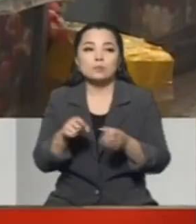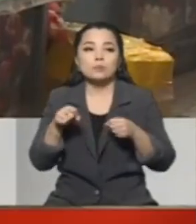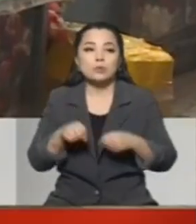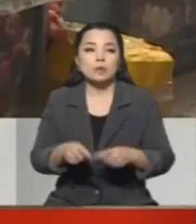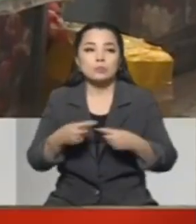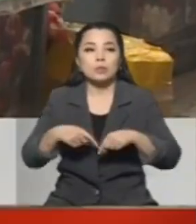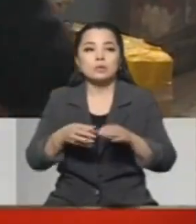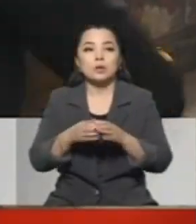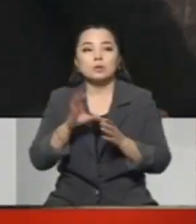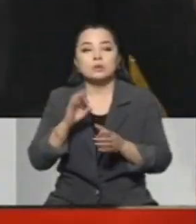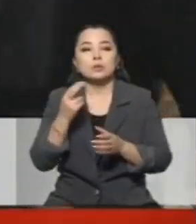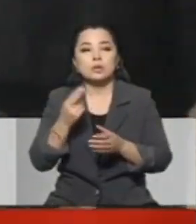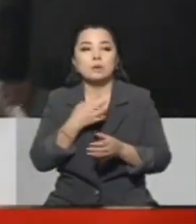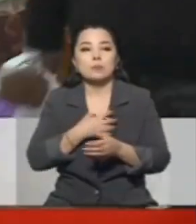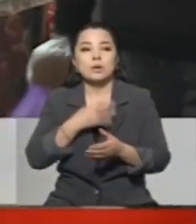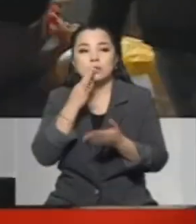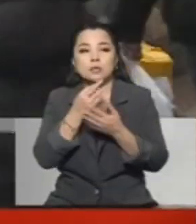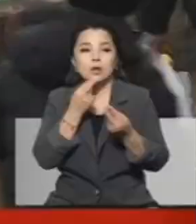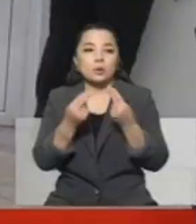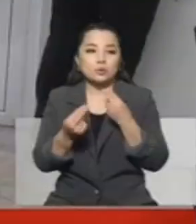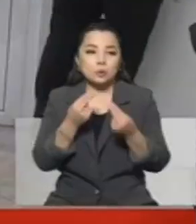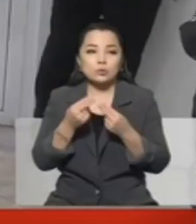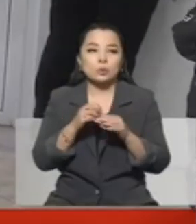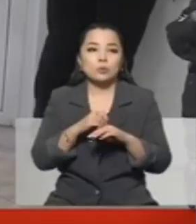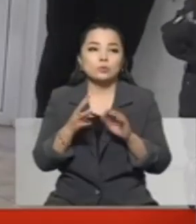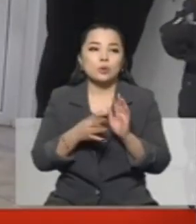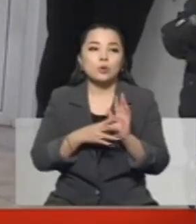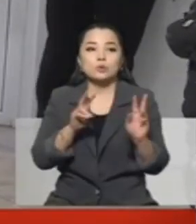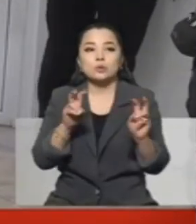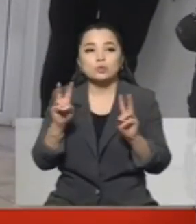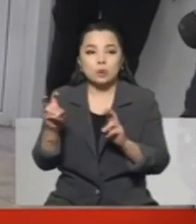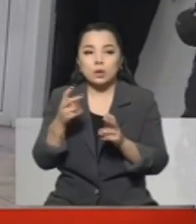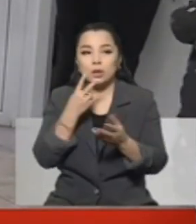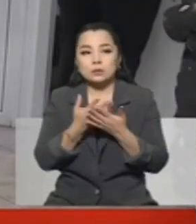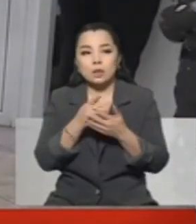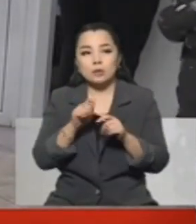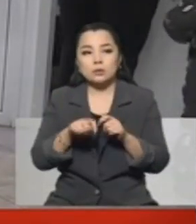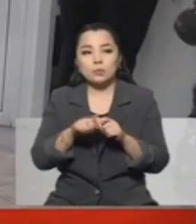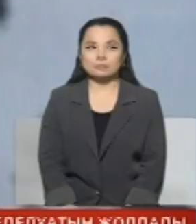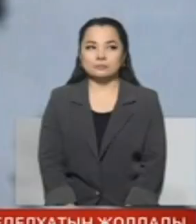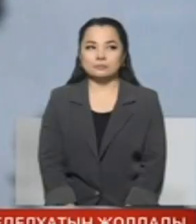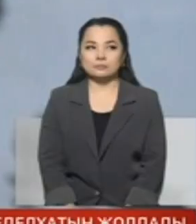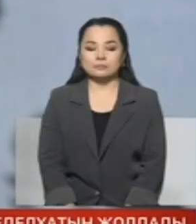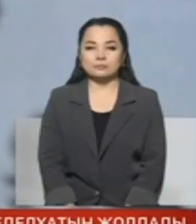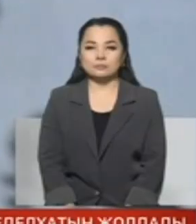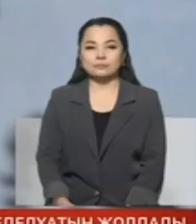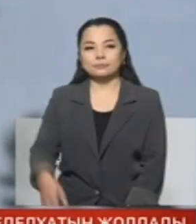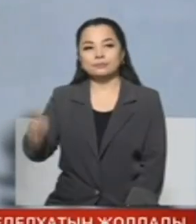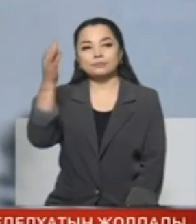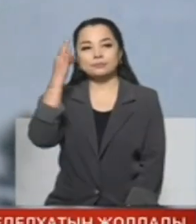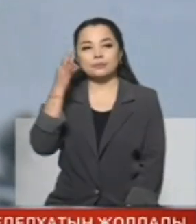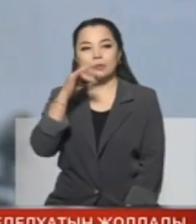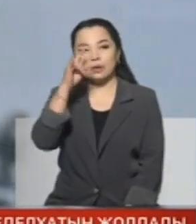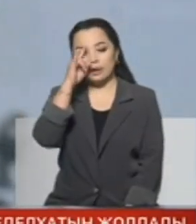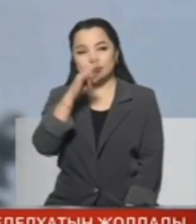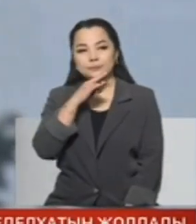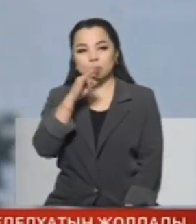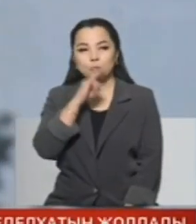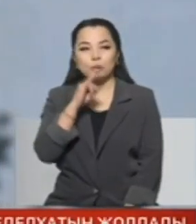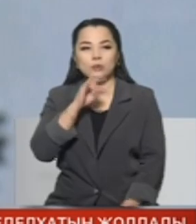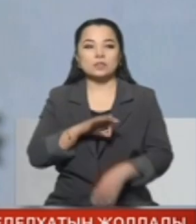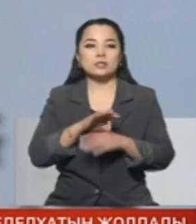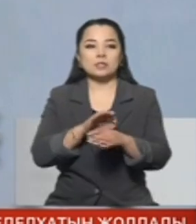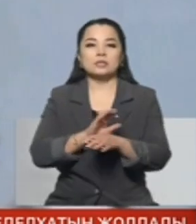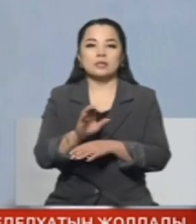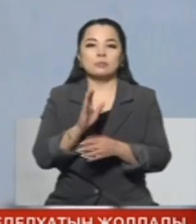мекеме тек әлеуметтік маңызы бар азық-түліктің 19 түрін қадағалайды. Германияға қазақстандық мұнай